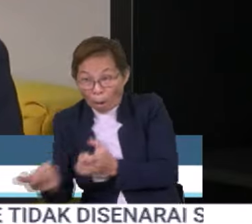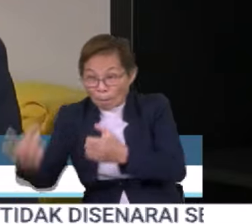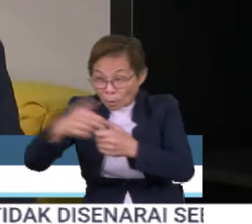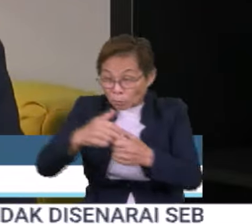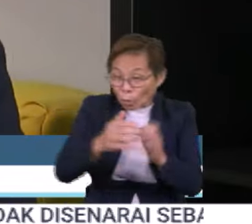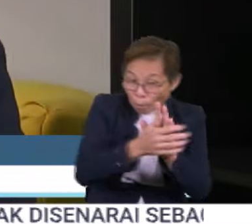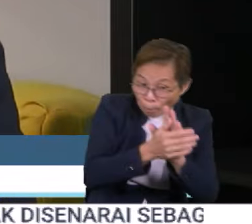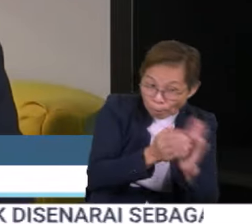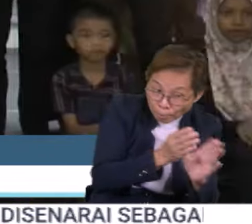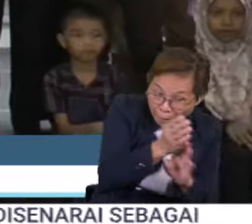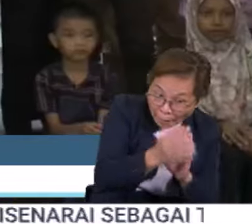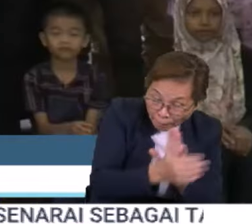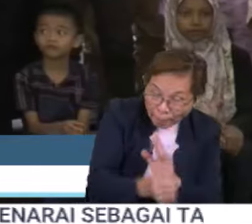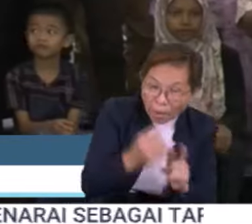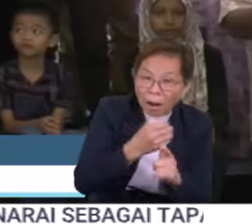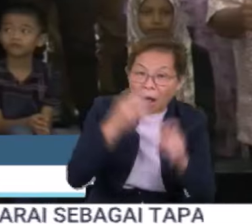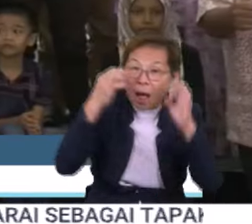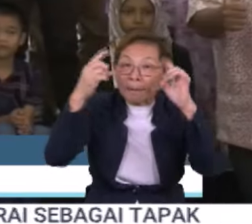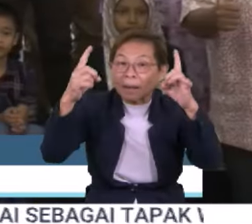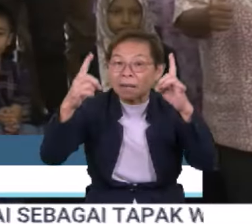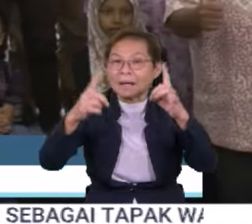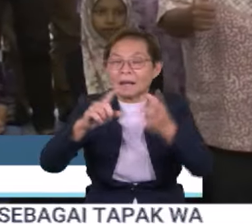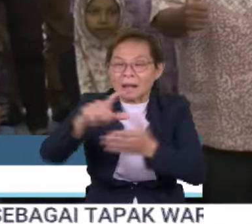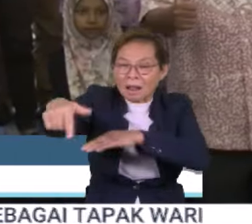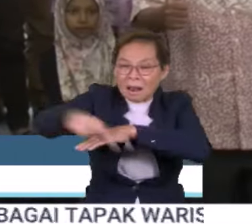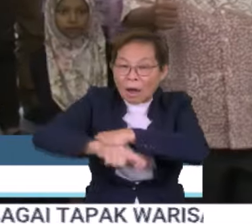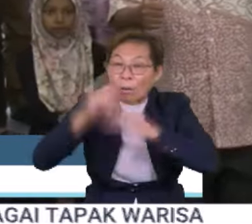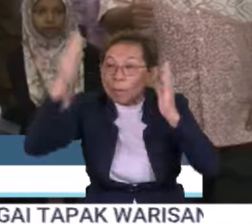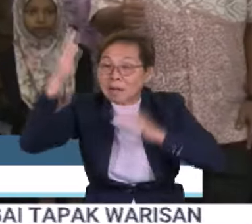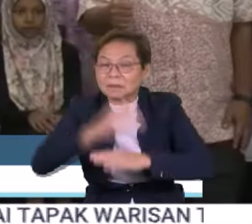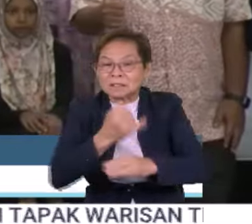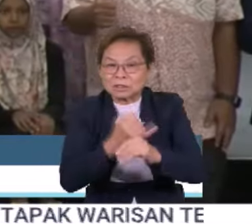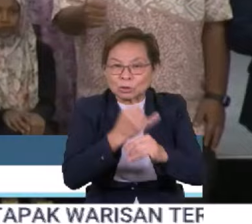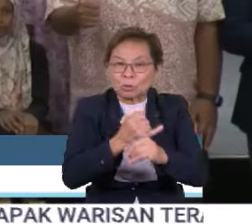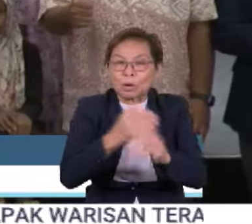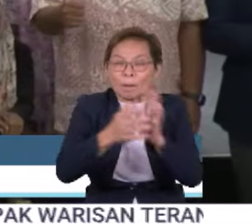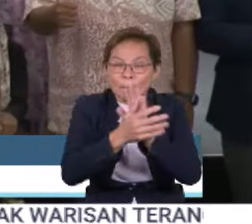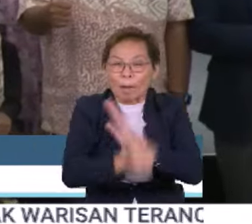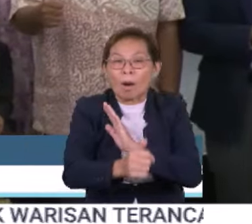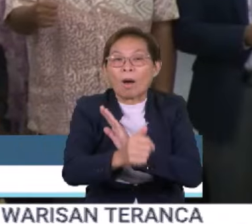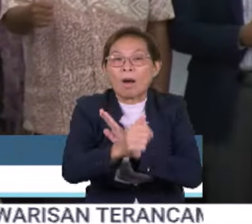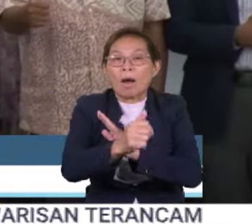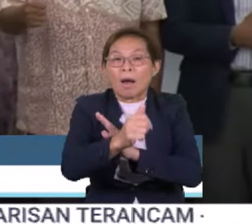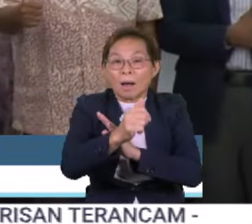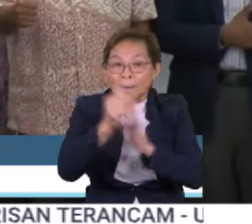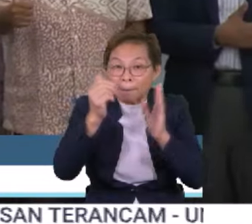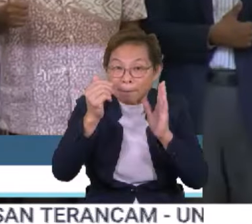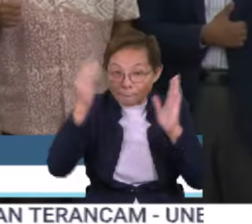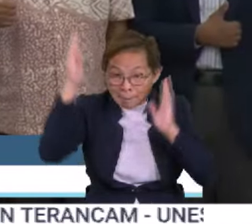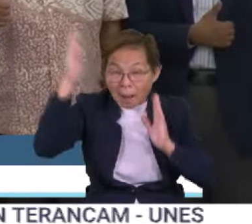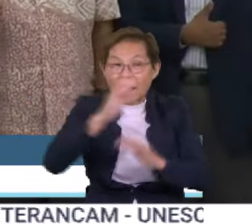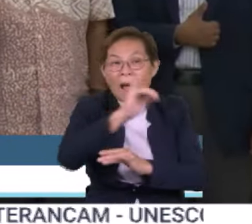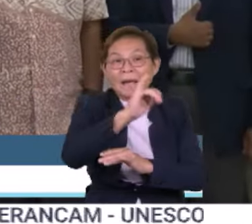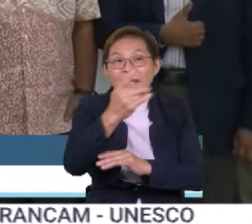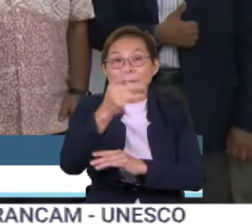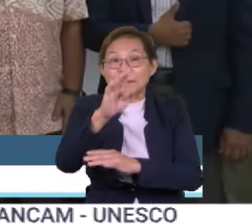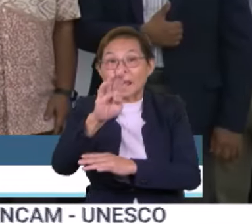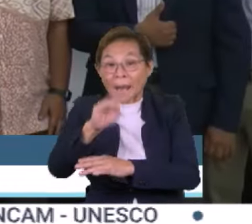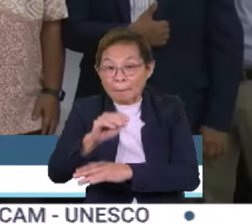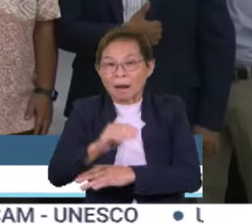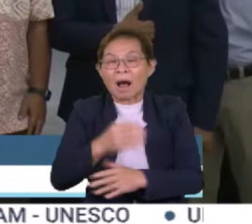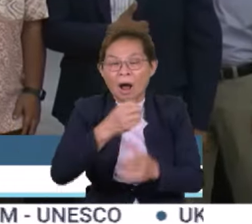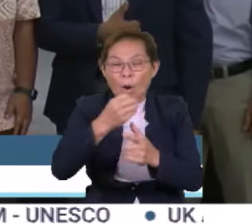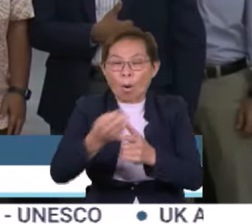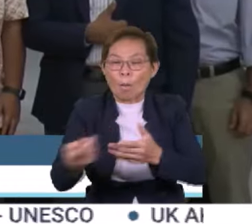kemahiran seperti di Akademi Laut Malaysia, Institut Kemahiran Beria Negara IKBN. Bahkan untuk masuk ke